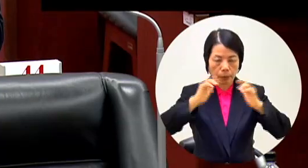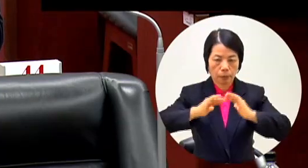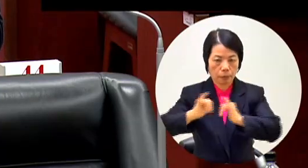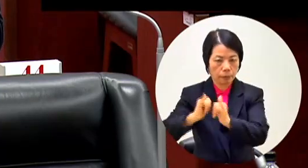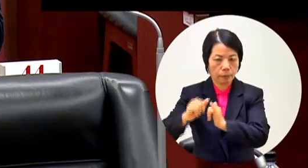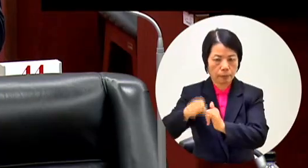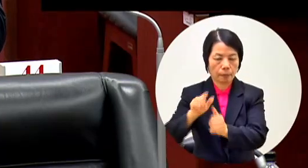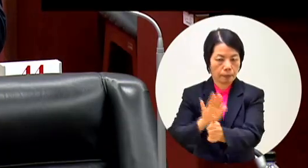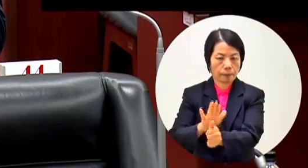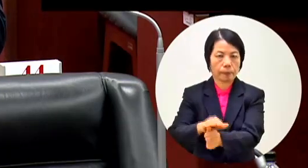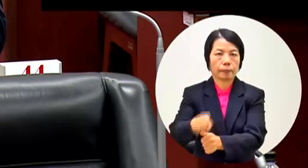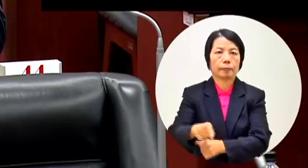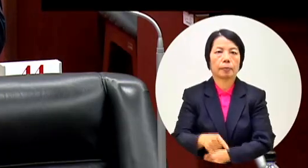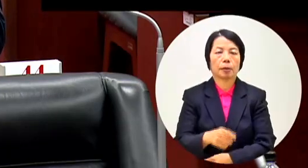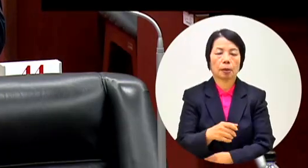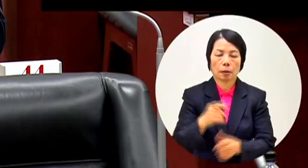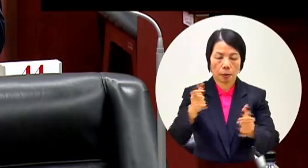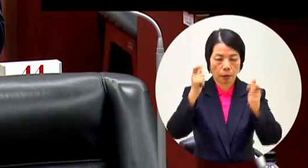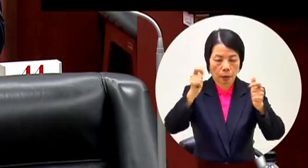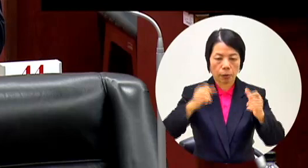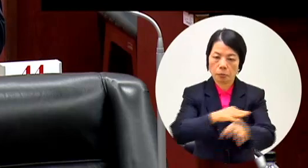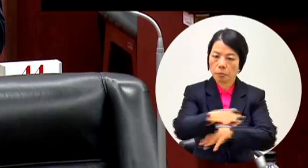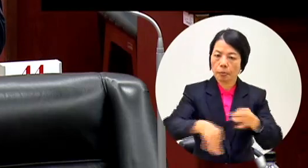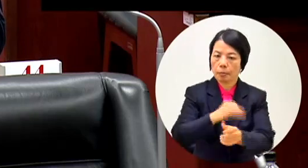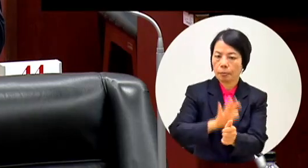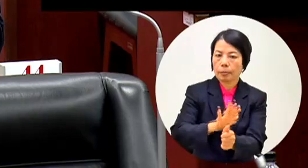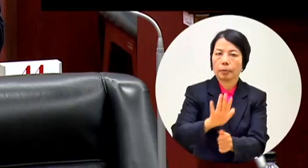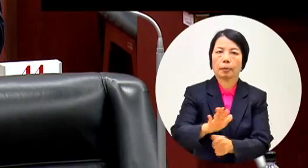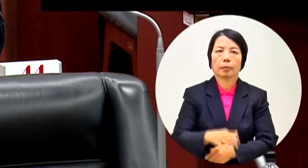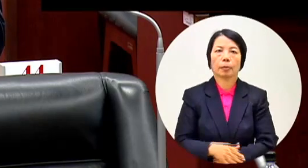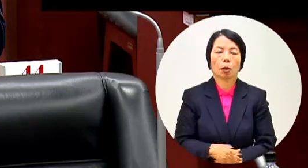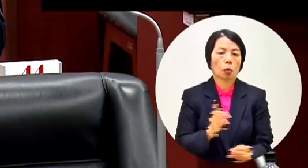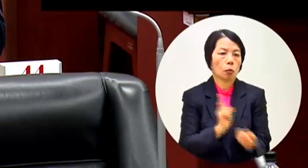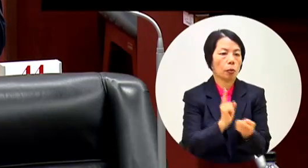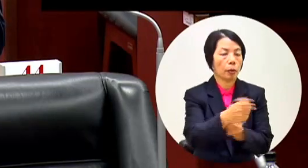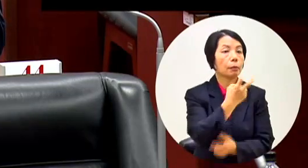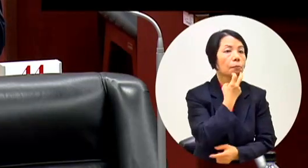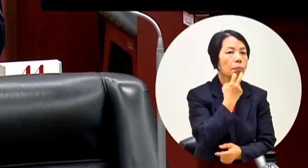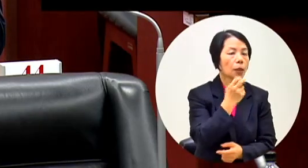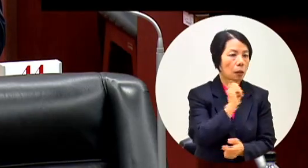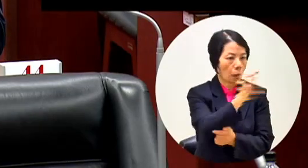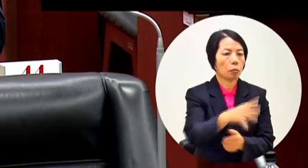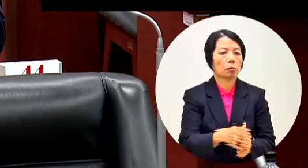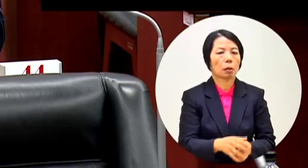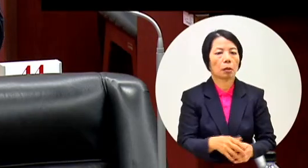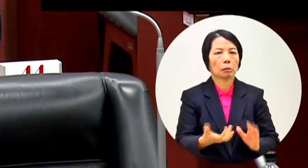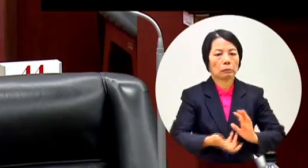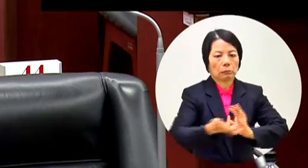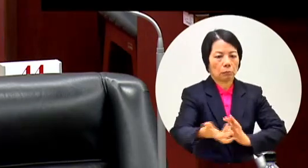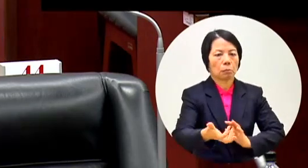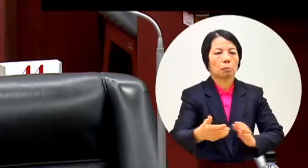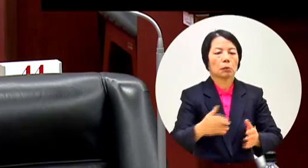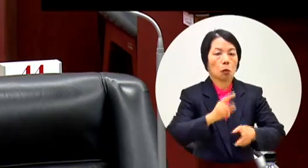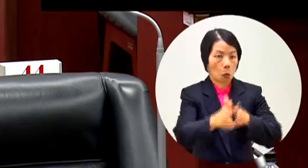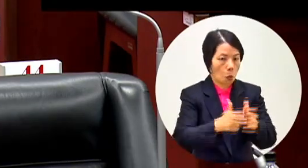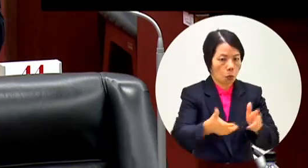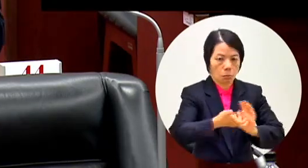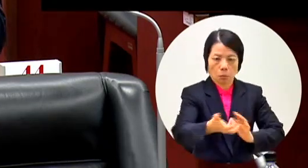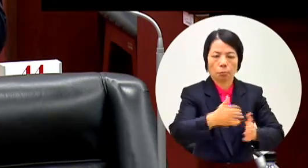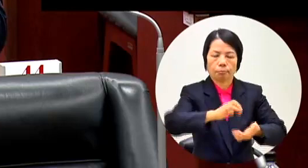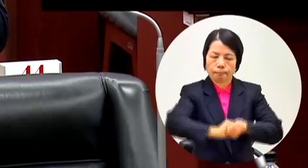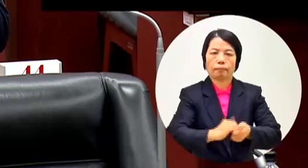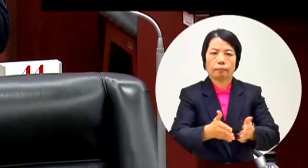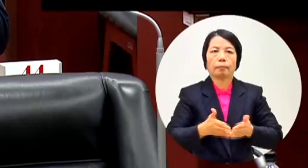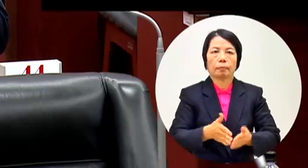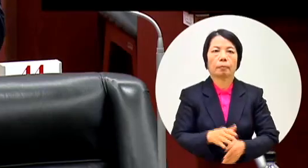但是跟中央讲，你该迁厂，你要迁厂，要政府来协助，怎么协助？这是第一件事。要降为乙种的，要赶快去